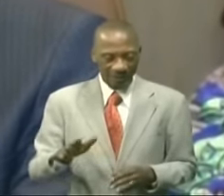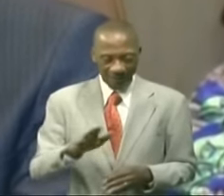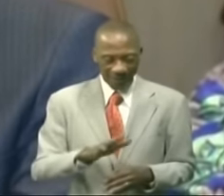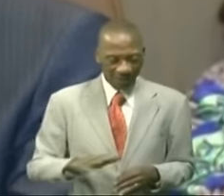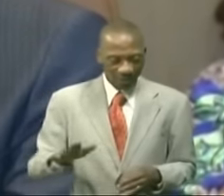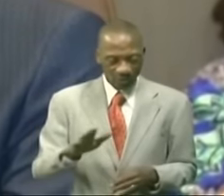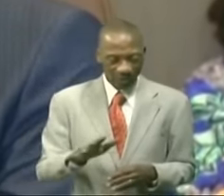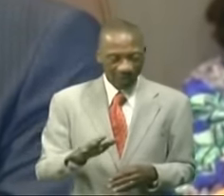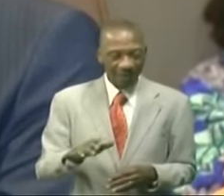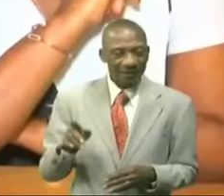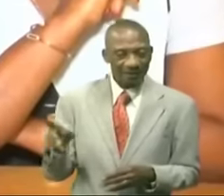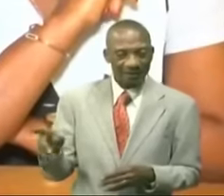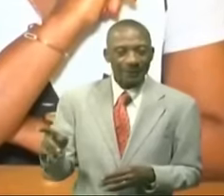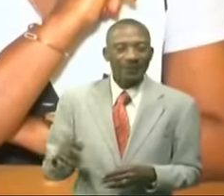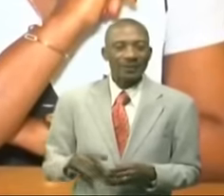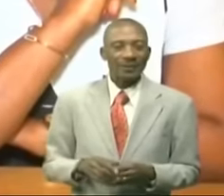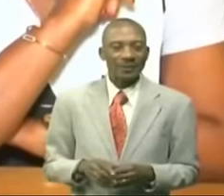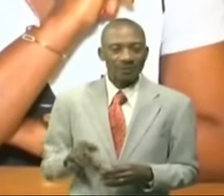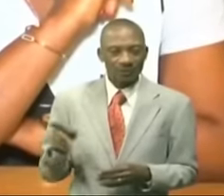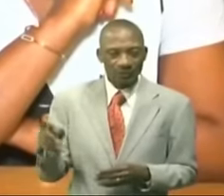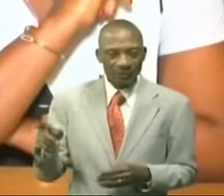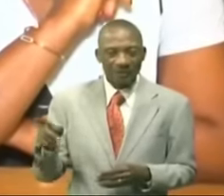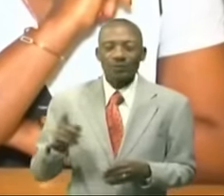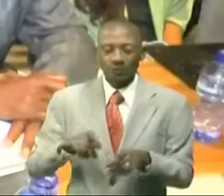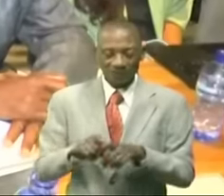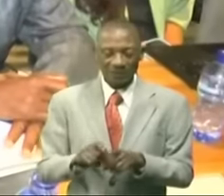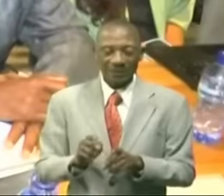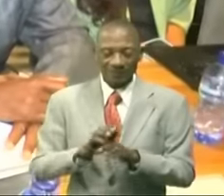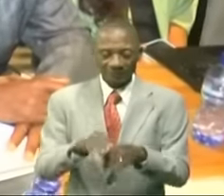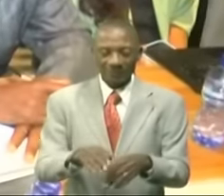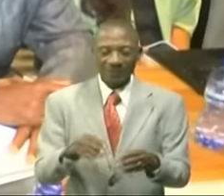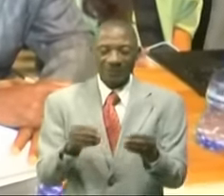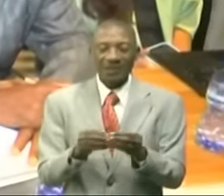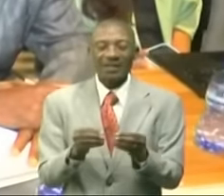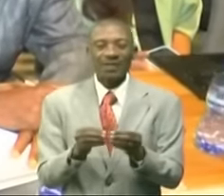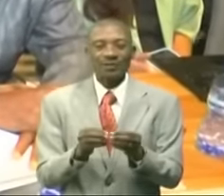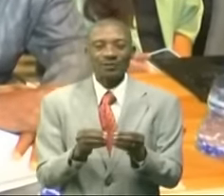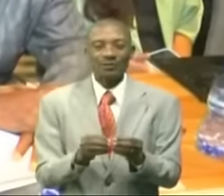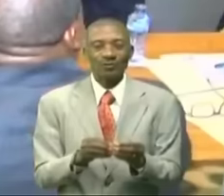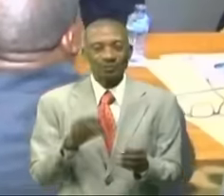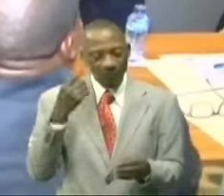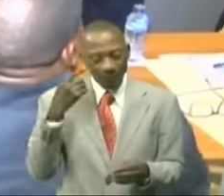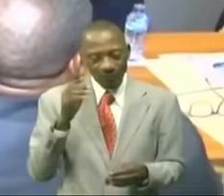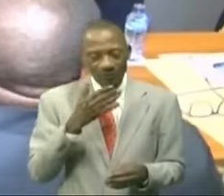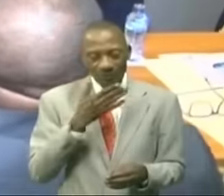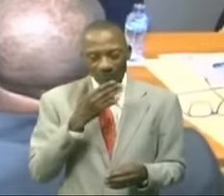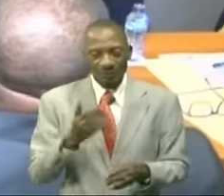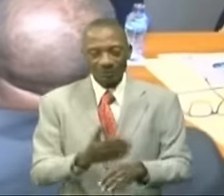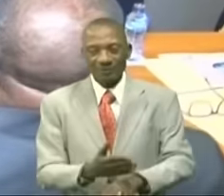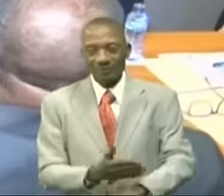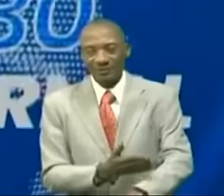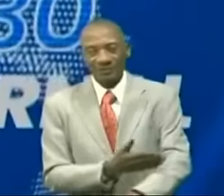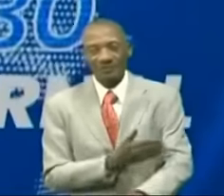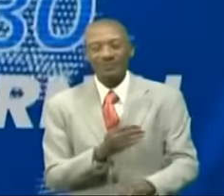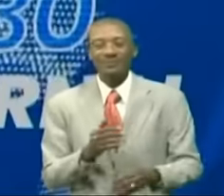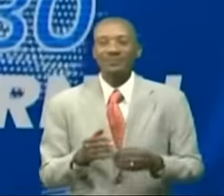Jean-Jacques Kaimbe, qui a été salué par les membres du comité exécutif des litiers RDC.